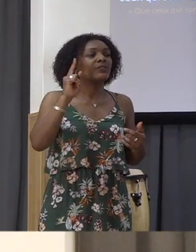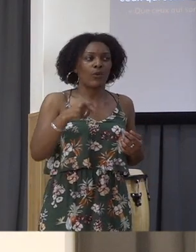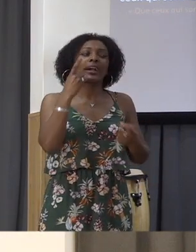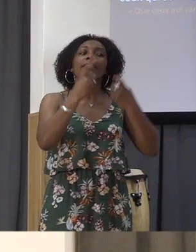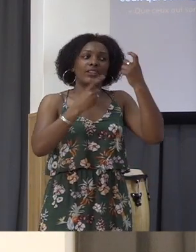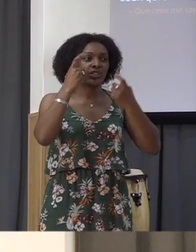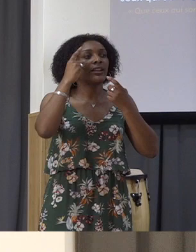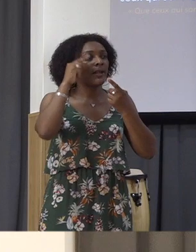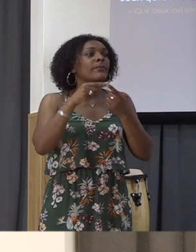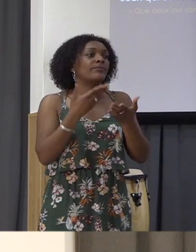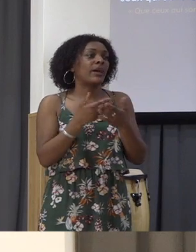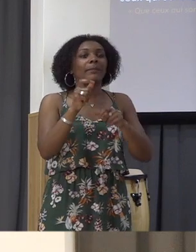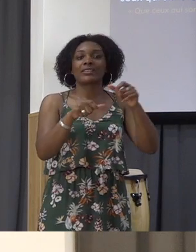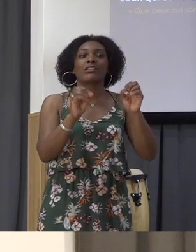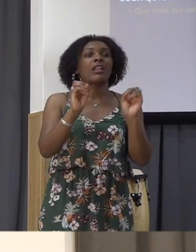l'Église,